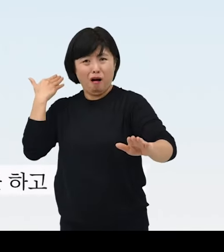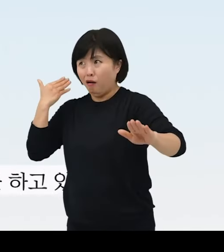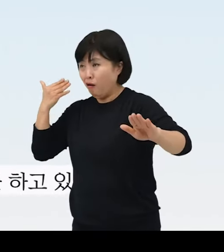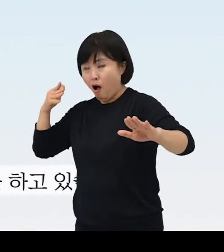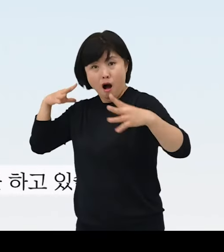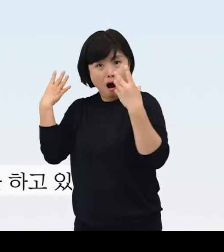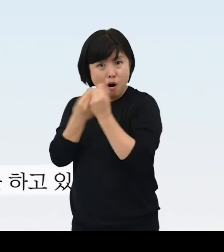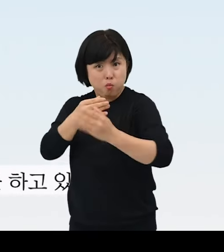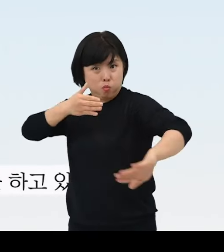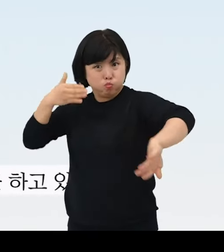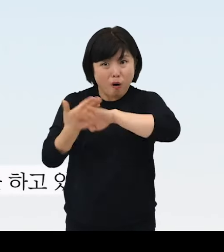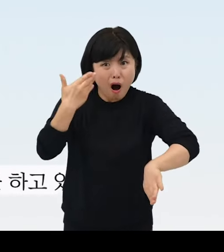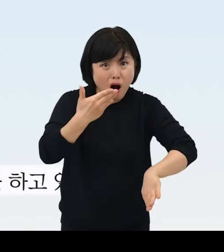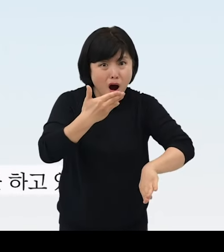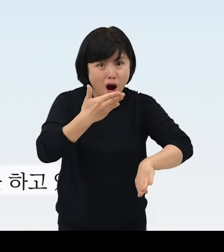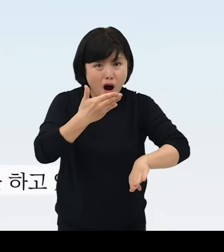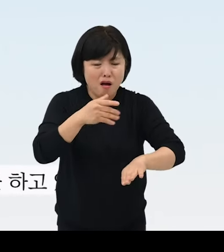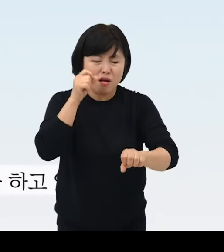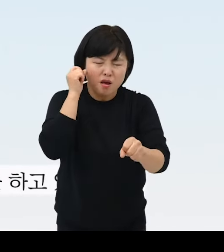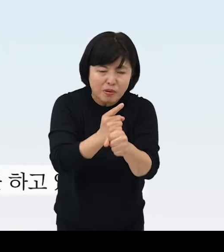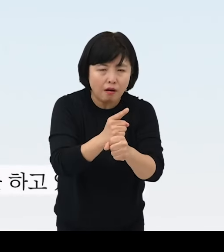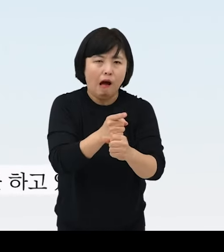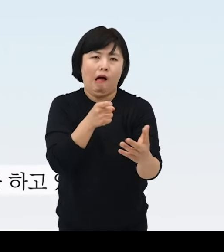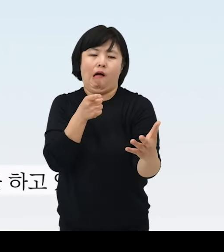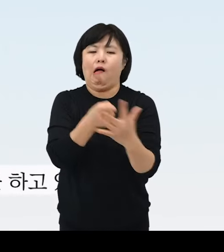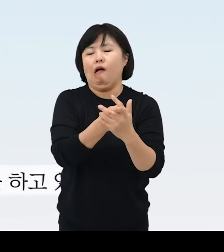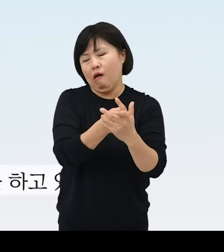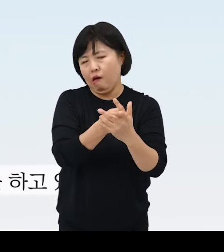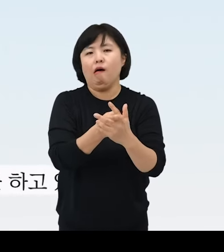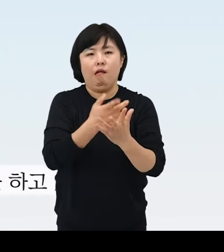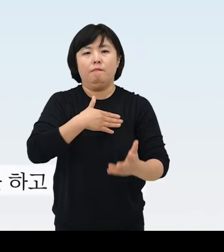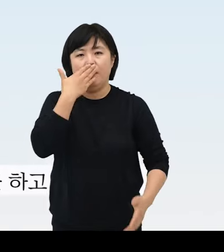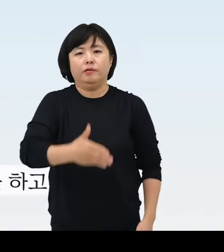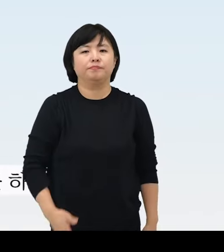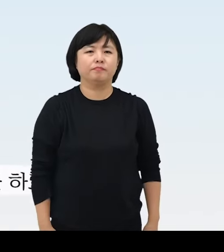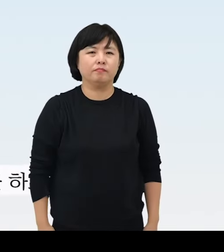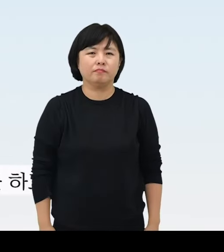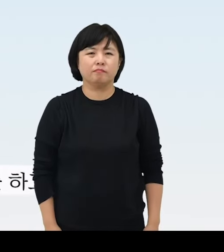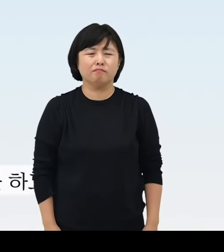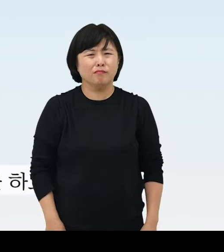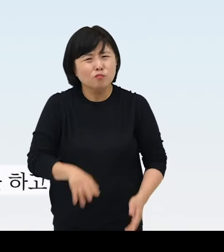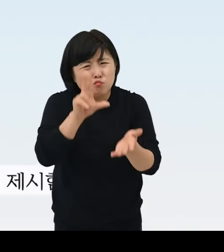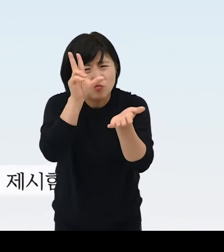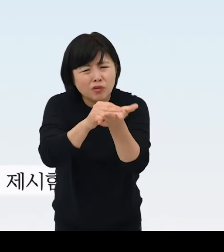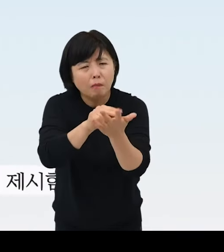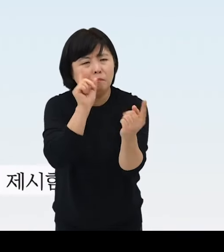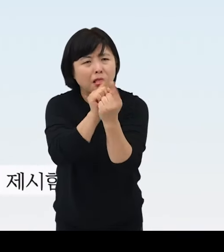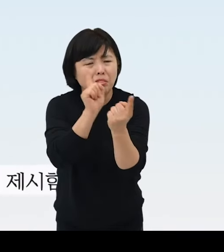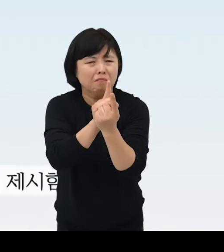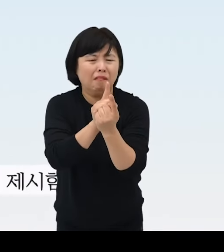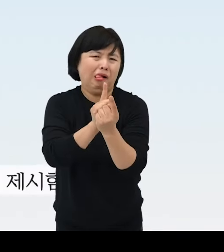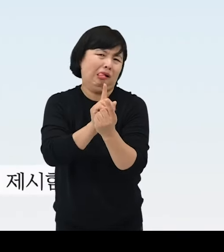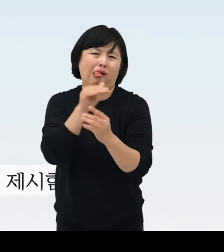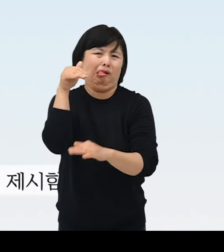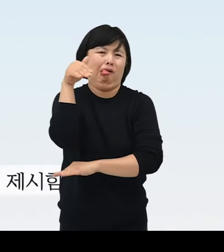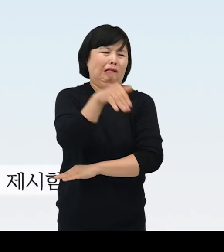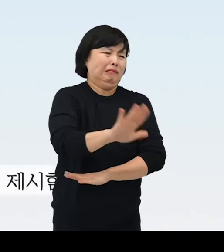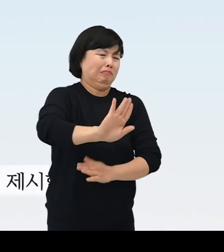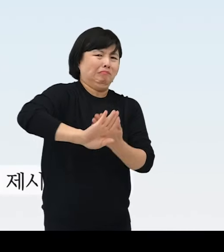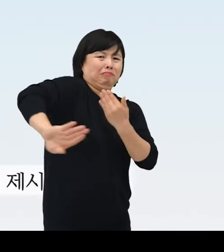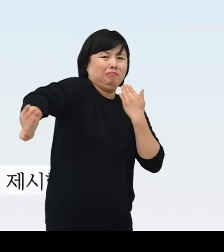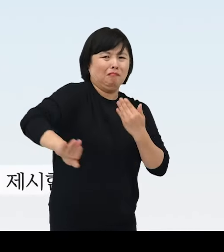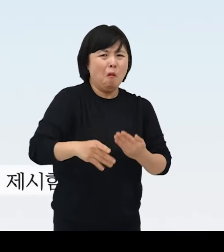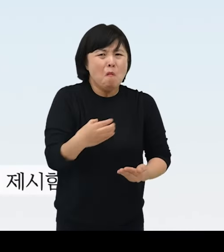이미 완전히 꿰뚫고 있는 것처럼 서문에서 이미 갈파를 하고 있습니다. 문제는 만남이 소거된 이